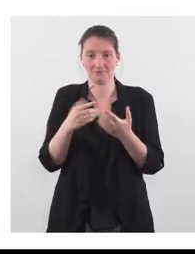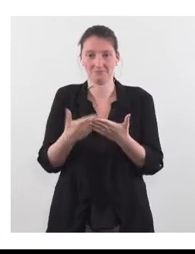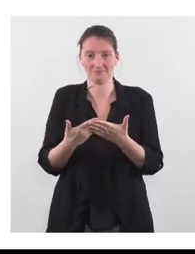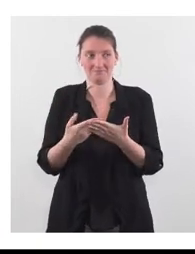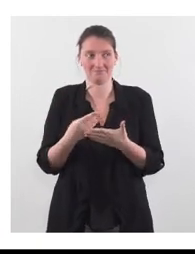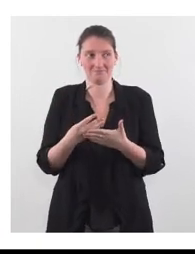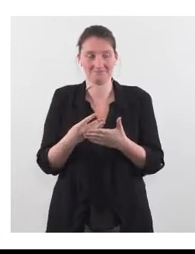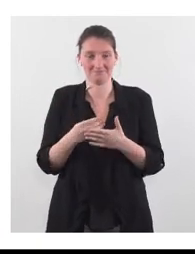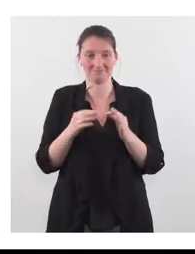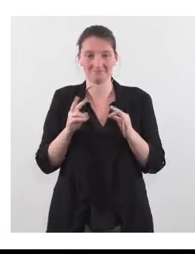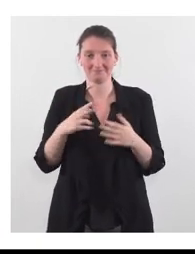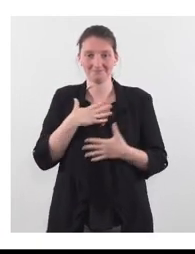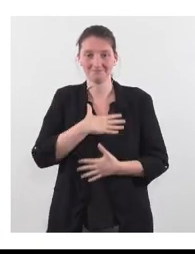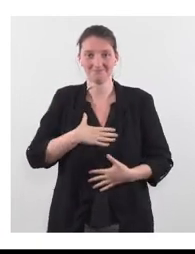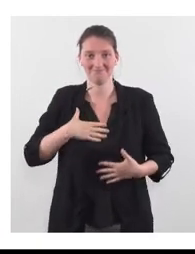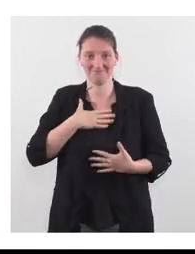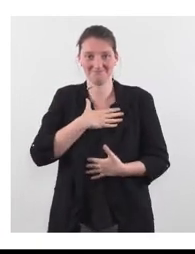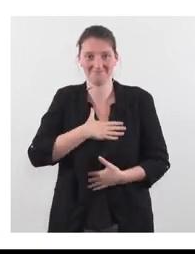Ravi d'entendre